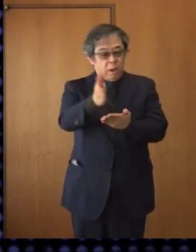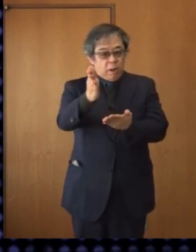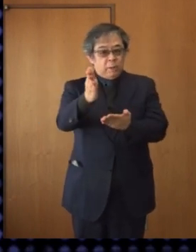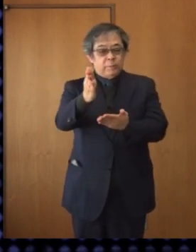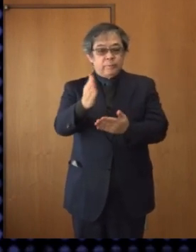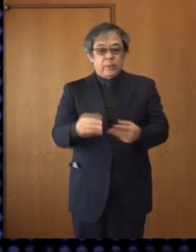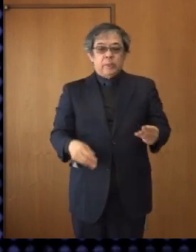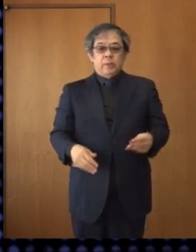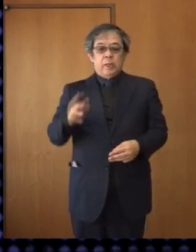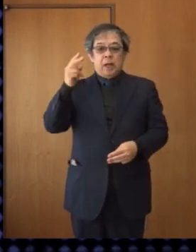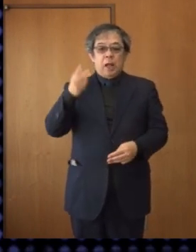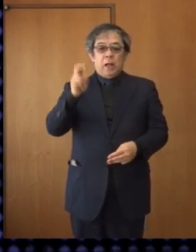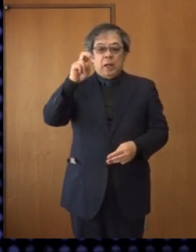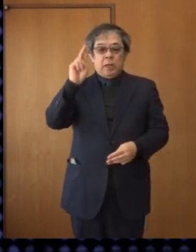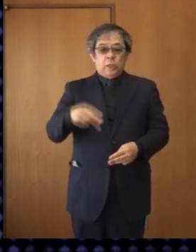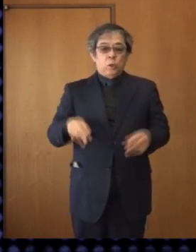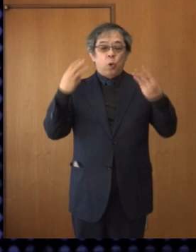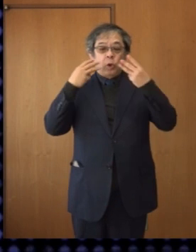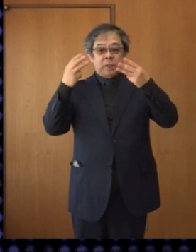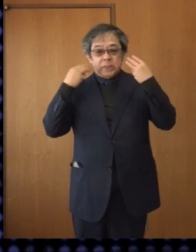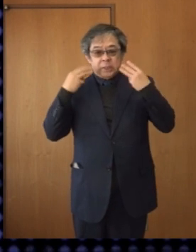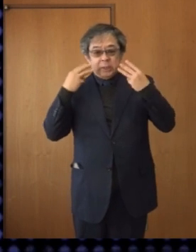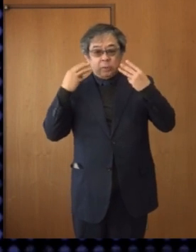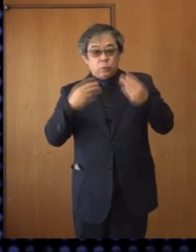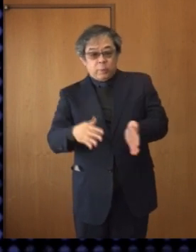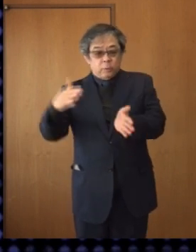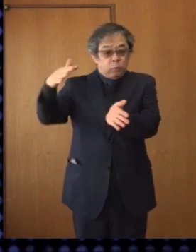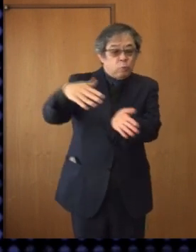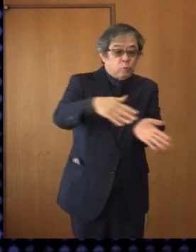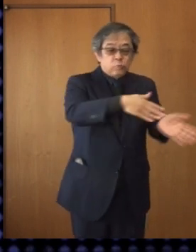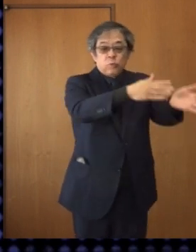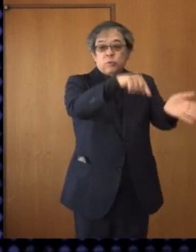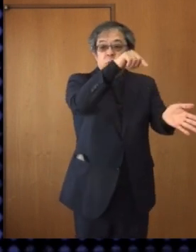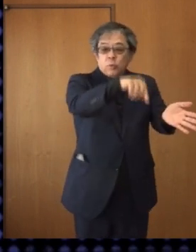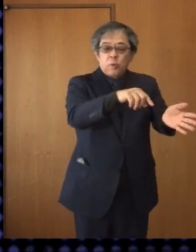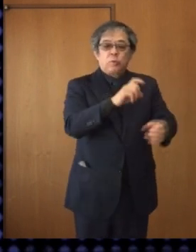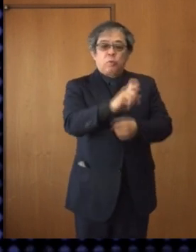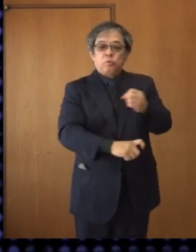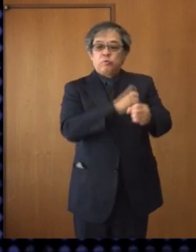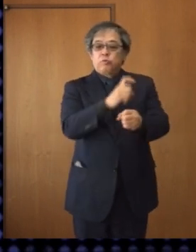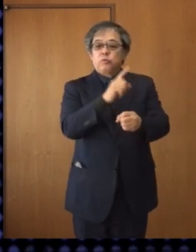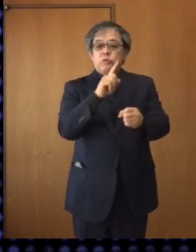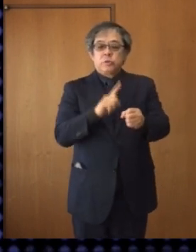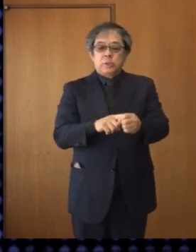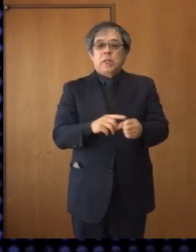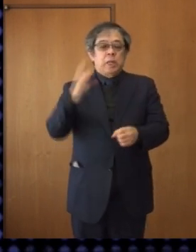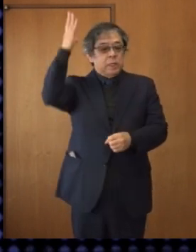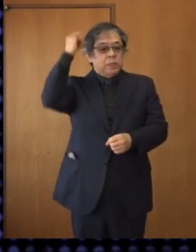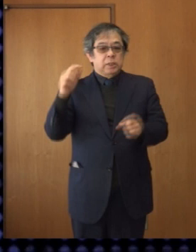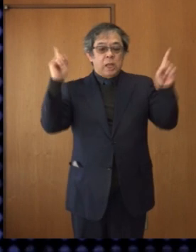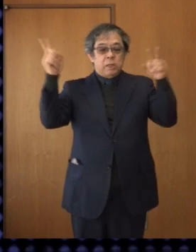ハローキティストリート&島次郎広場10周年記念イベントも開催されました